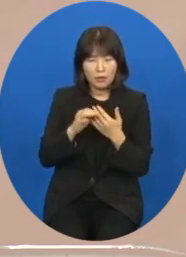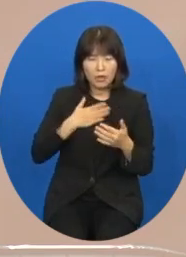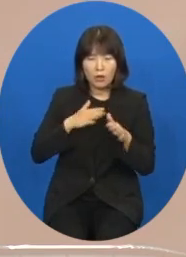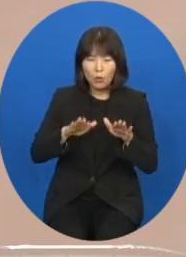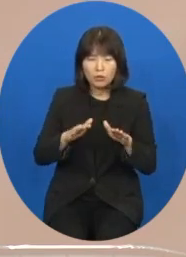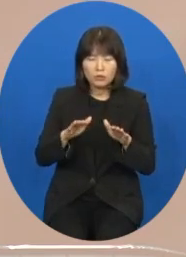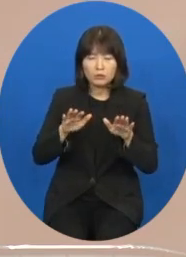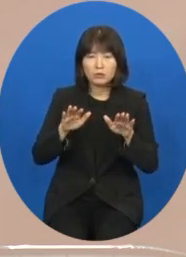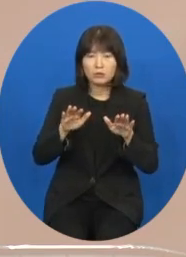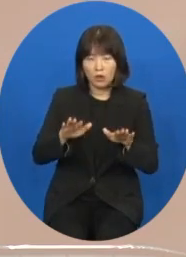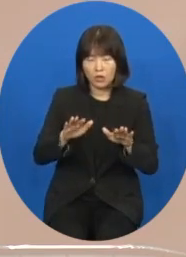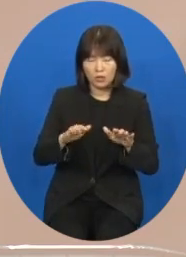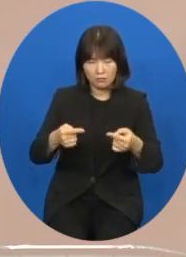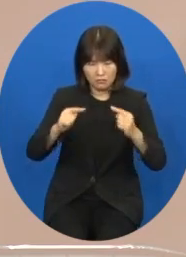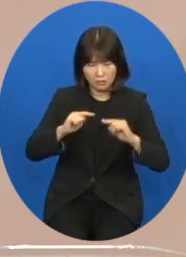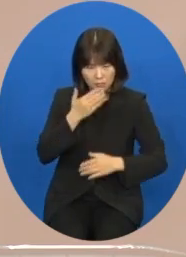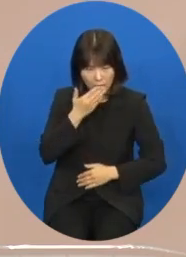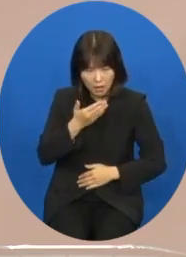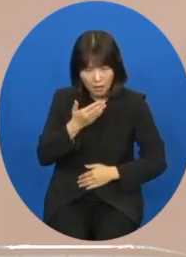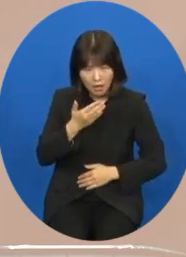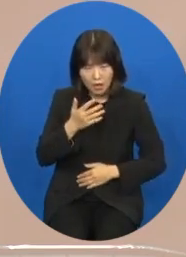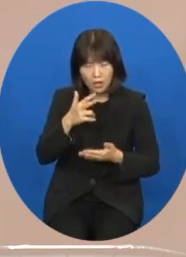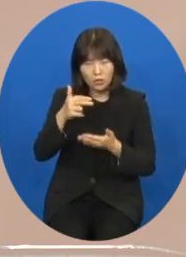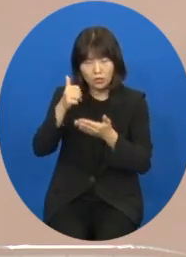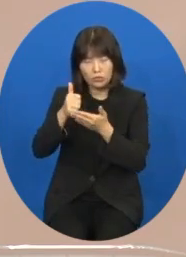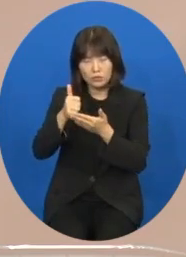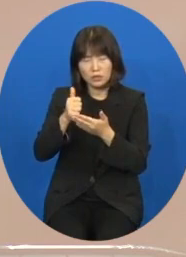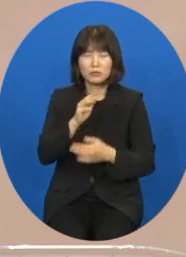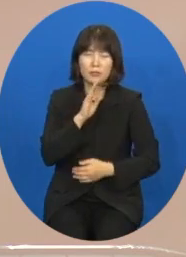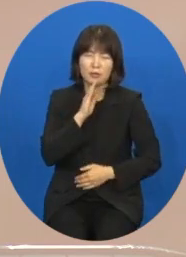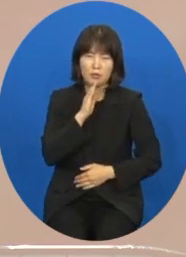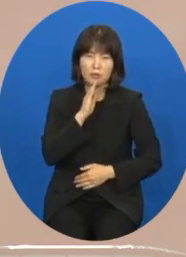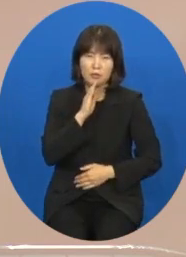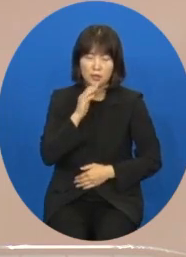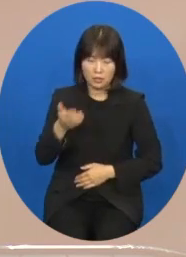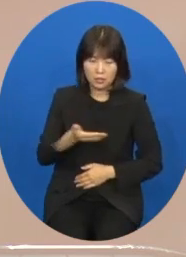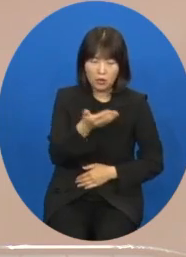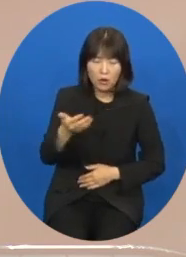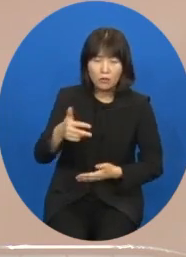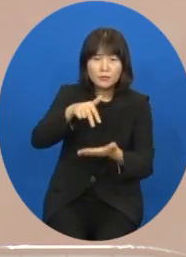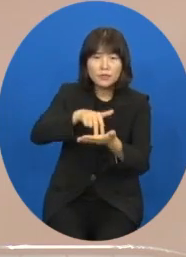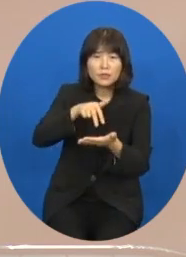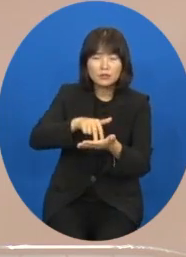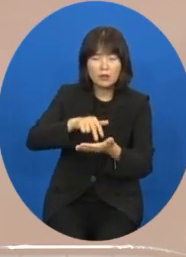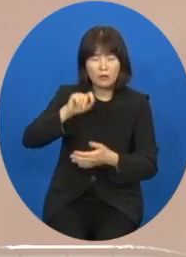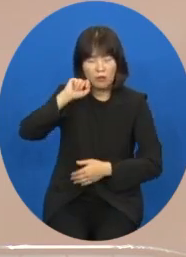있을까? 주님이시구나. 여러분의 형편이 아무리 어려워도